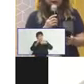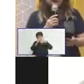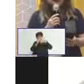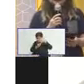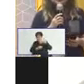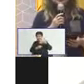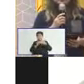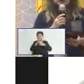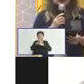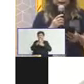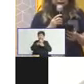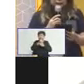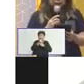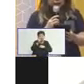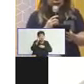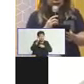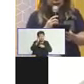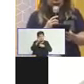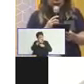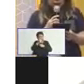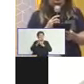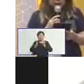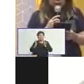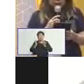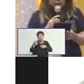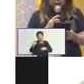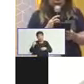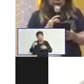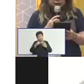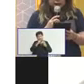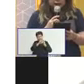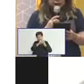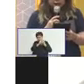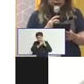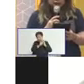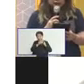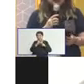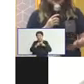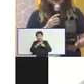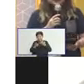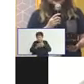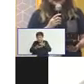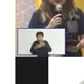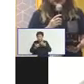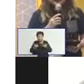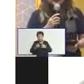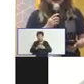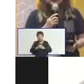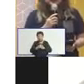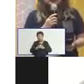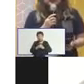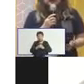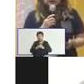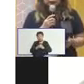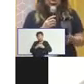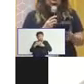วมทั้งวิทยากรท่านอื่นๆด้วยนะคะอันนึงที่อยากจะย้ำก็คือประเทศไทยตรงนี้ในทางปฏิ